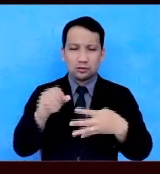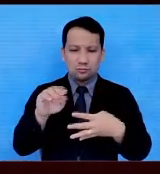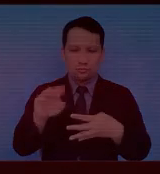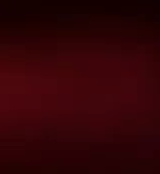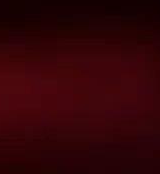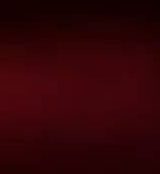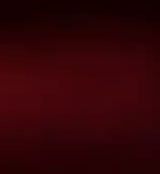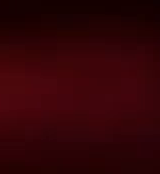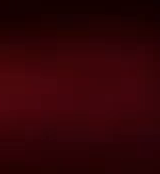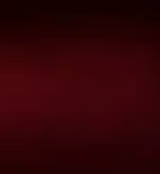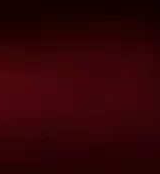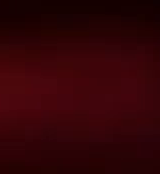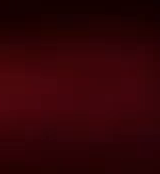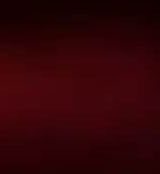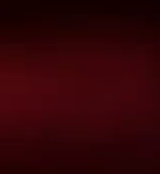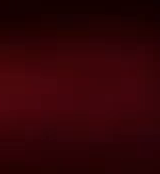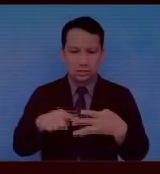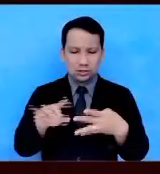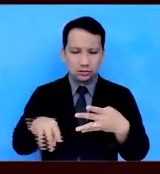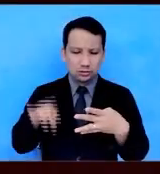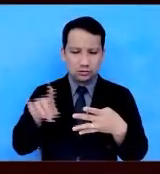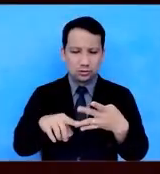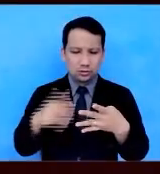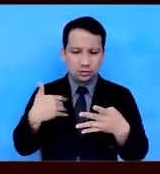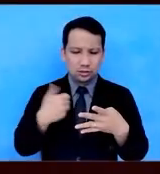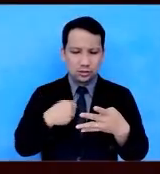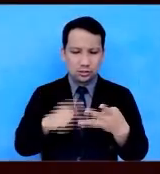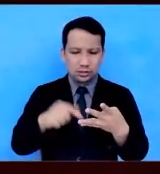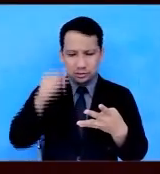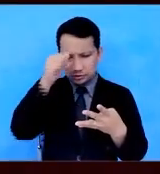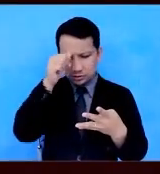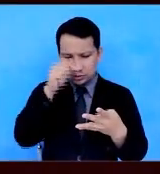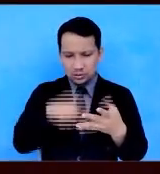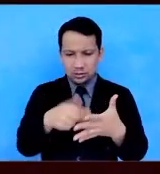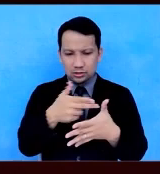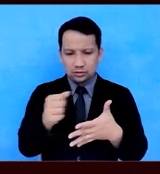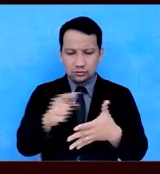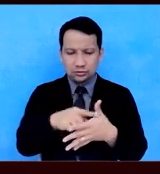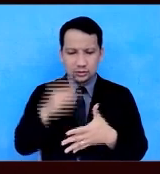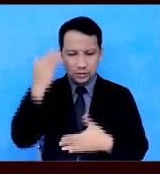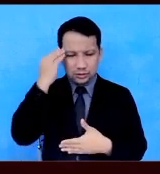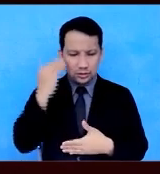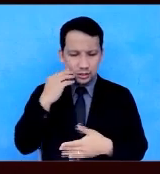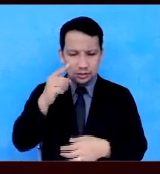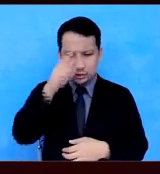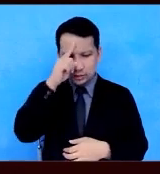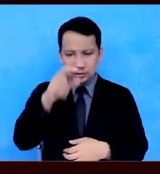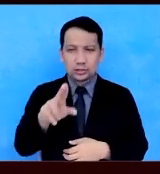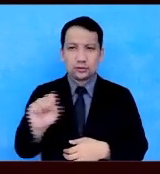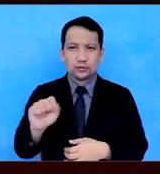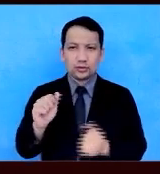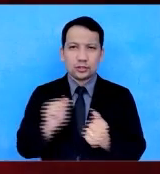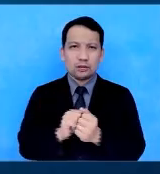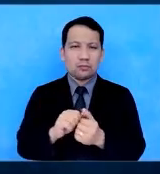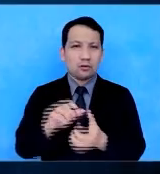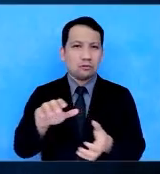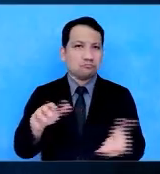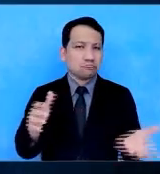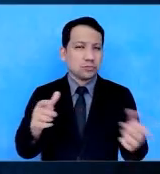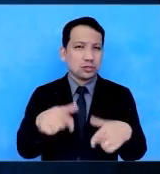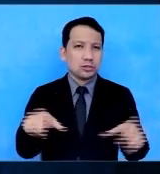kasama riyan ng China, Australia, Canada, India, Indonesia, Korea, Russia at ang US. At ayon sa Presidential